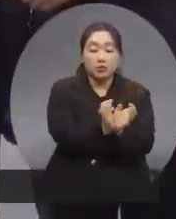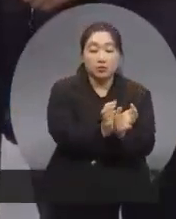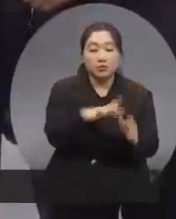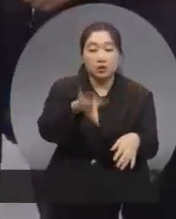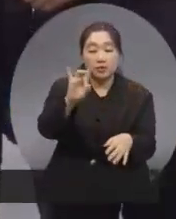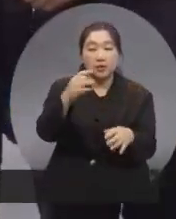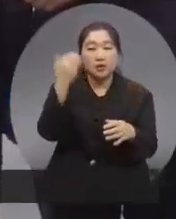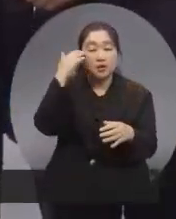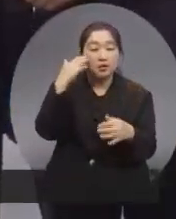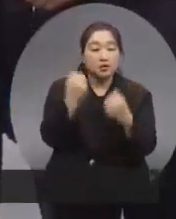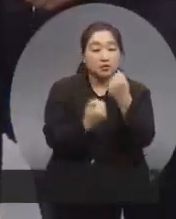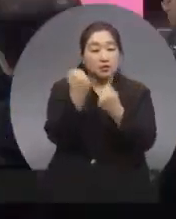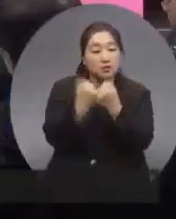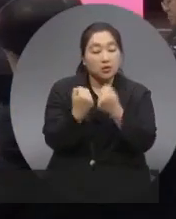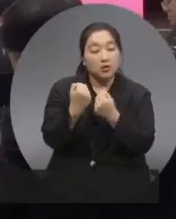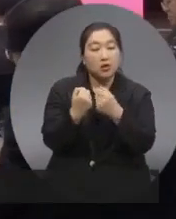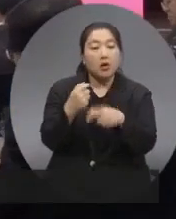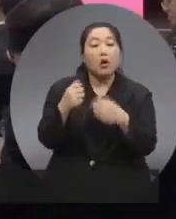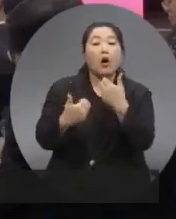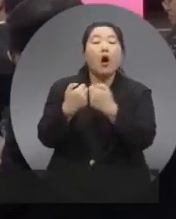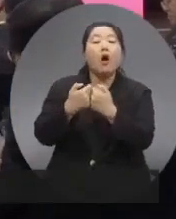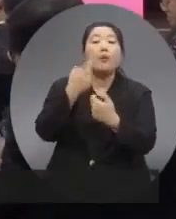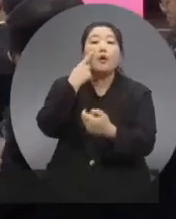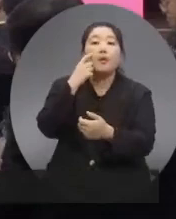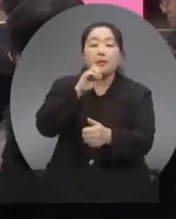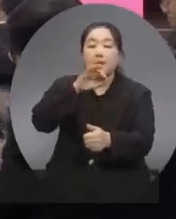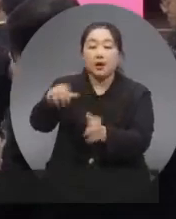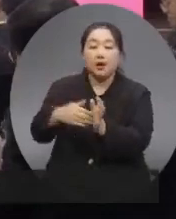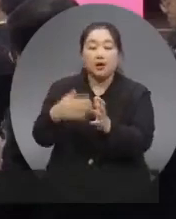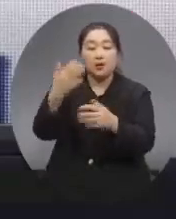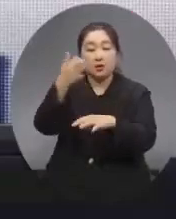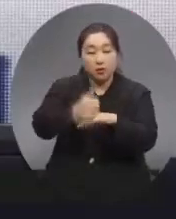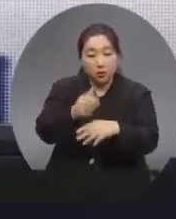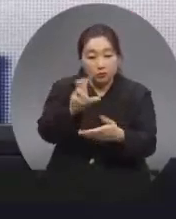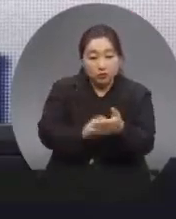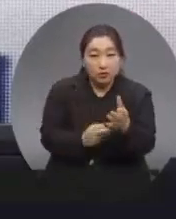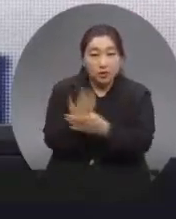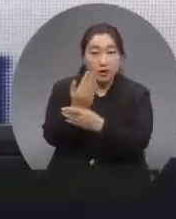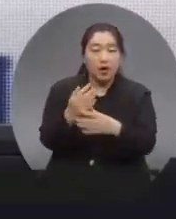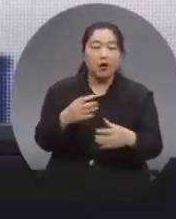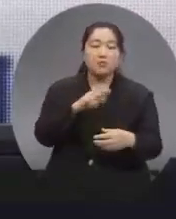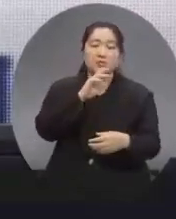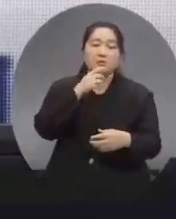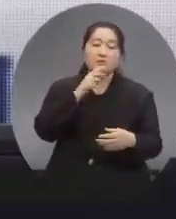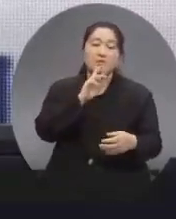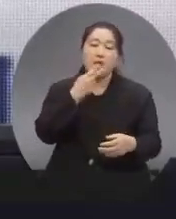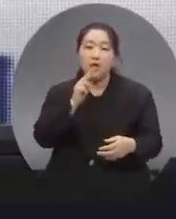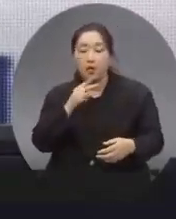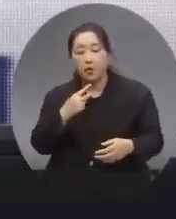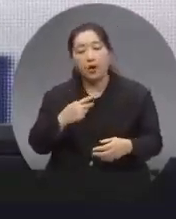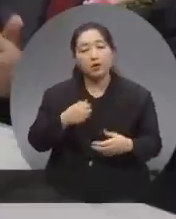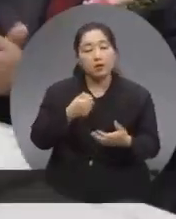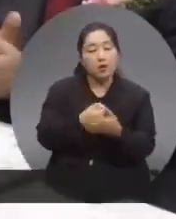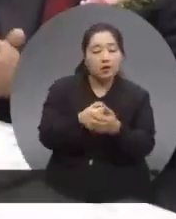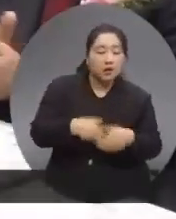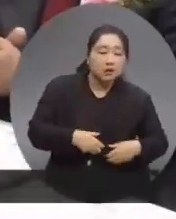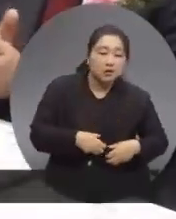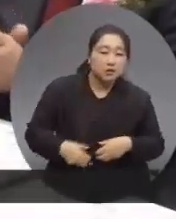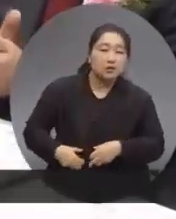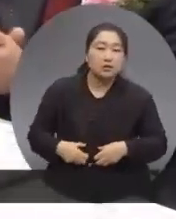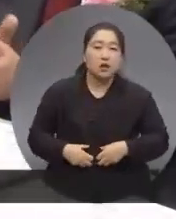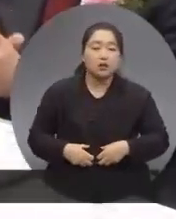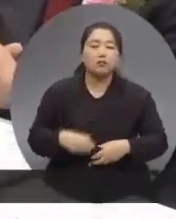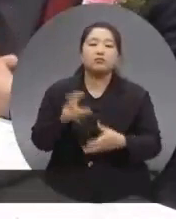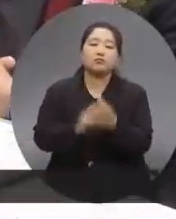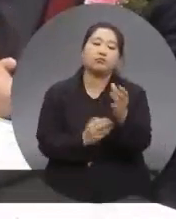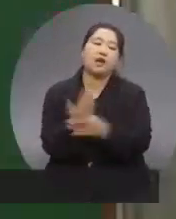대한체육회와 협의해 오라고 하더니 협의 결과에 문제가 생길 것 같으니 오락가락 결정을 내리지 못하면서 벌어진 일입니다